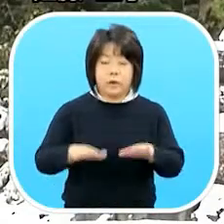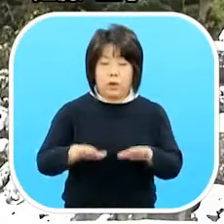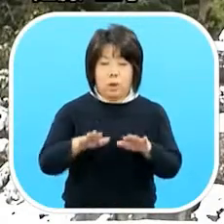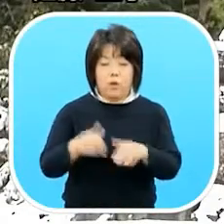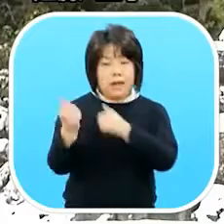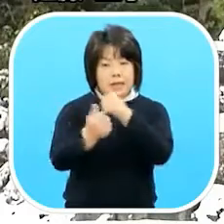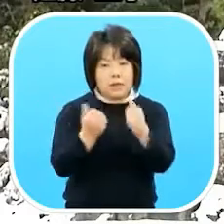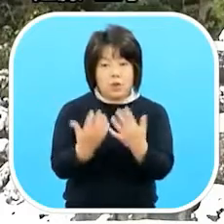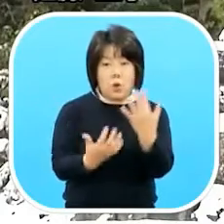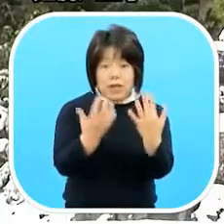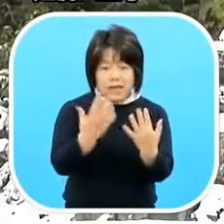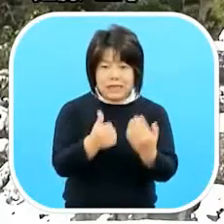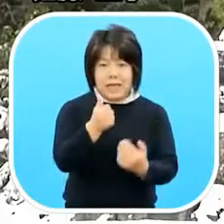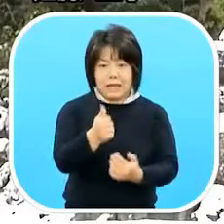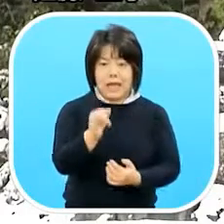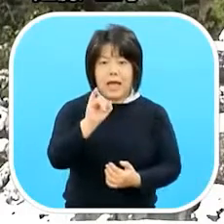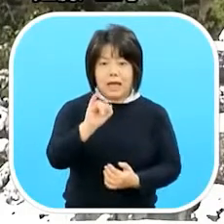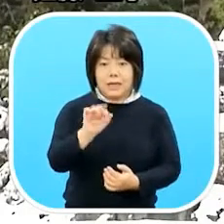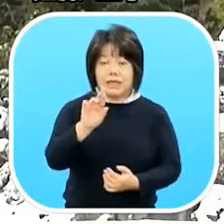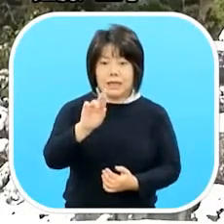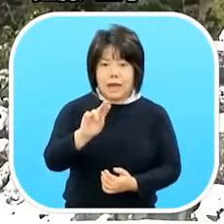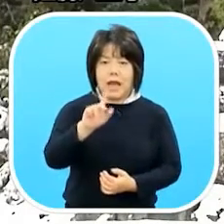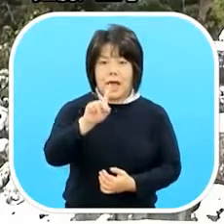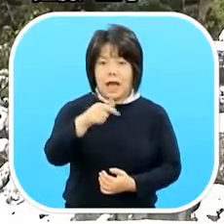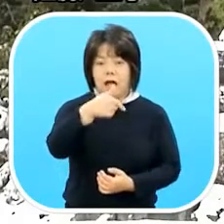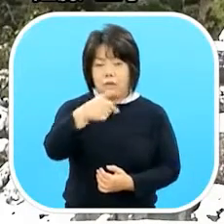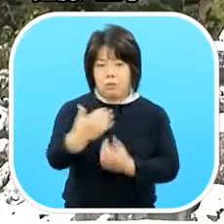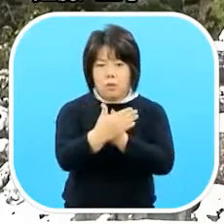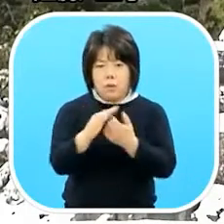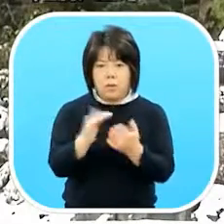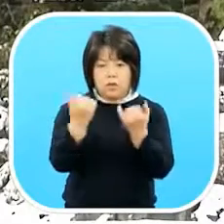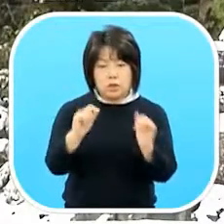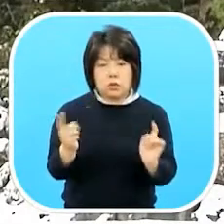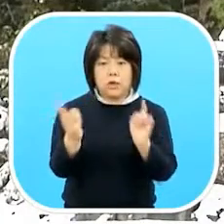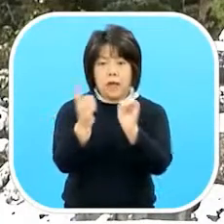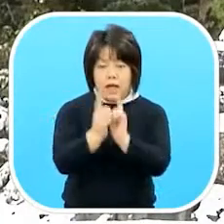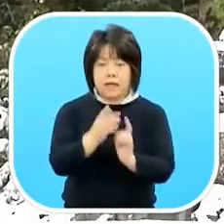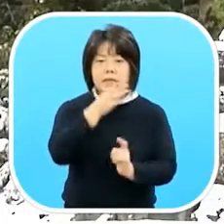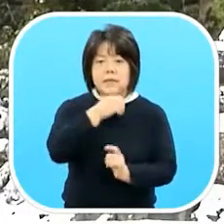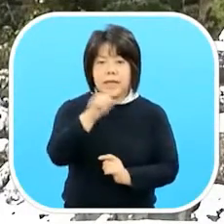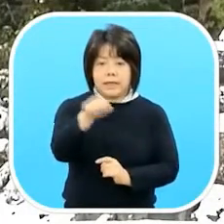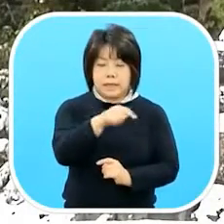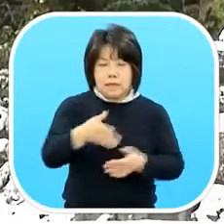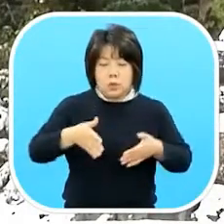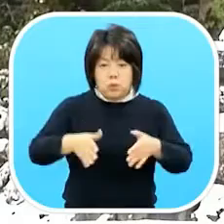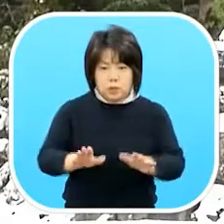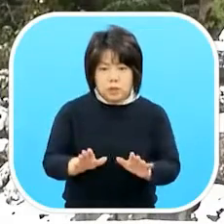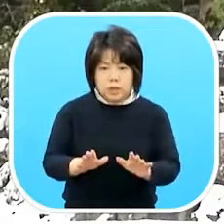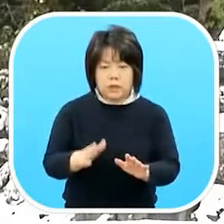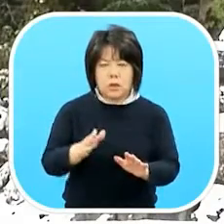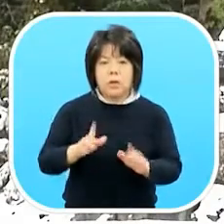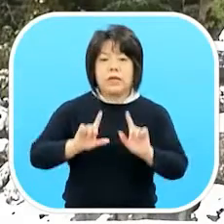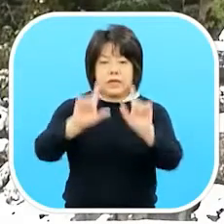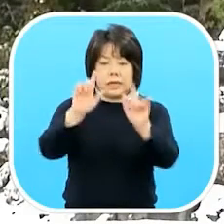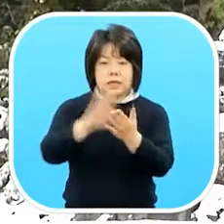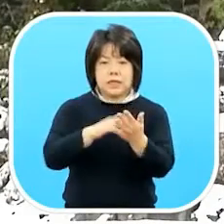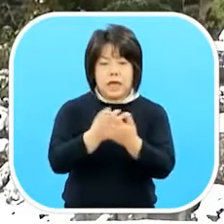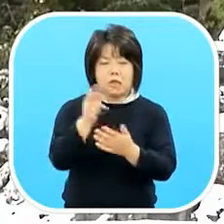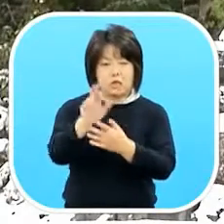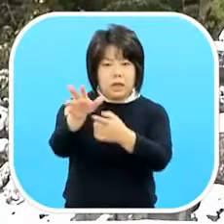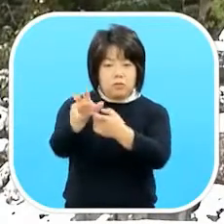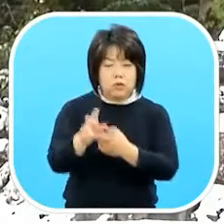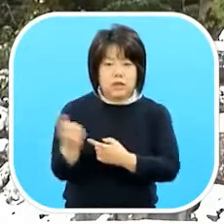今日は伝統野菜平株を守り続けている方を訪ねて仙人の里東成瀬村にやってき